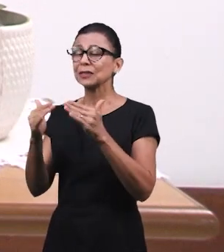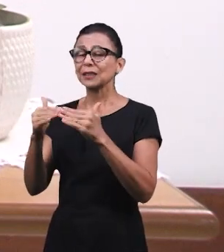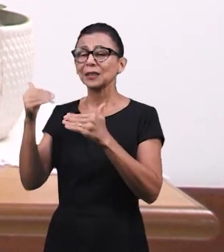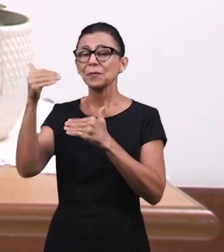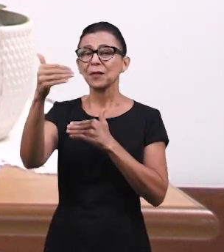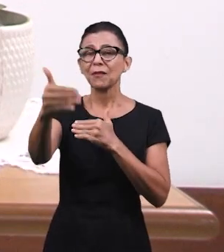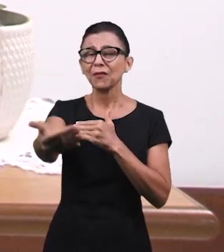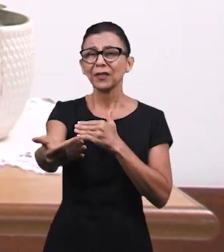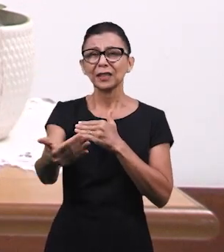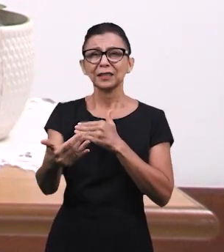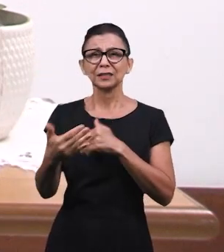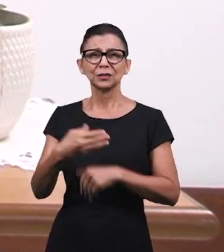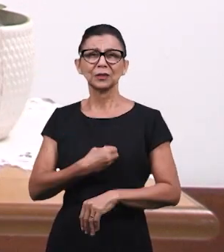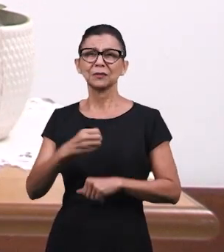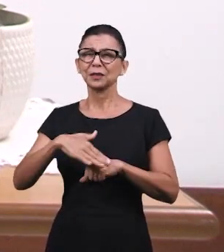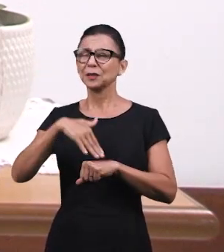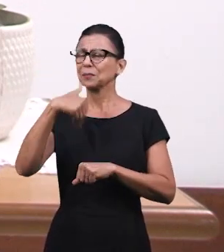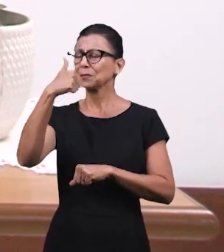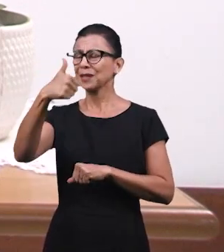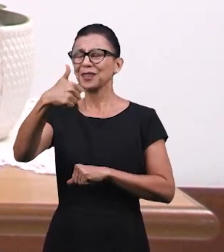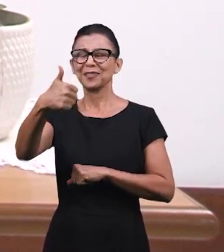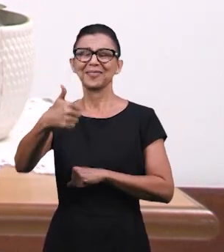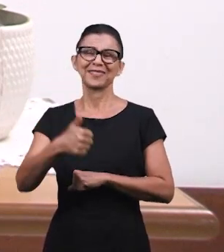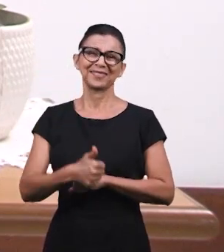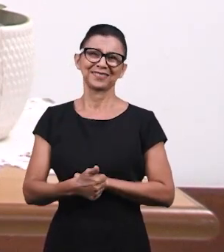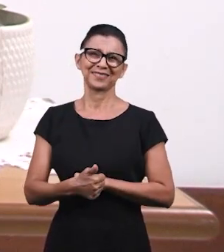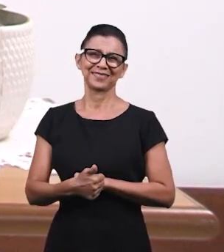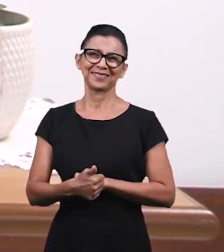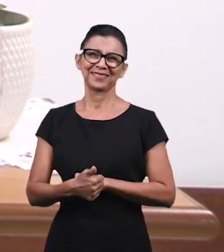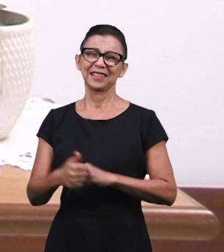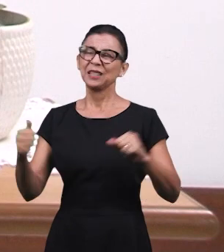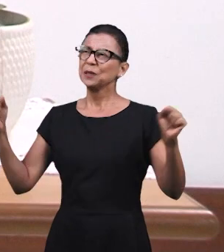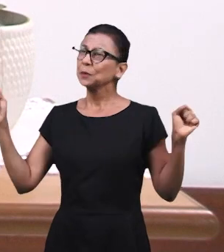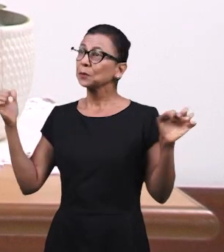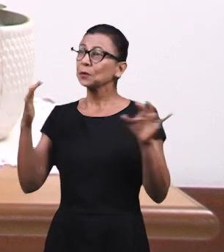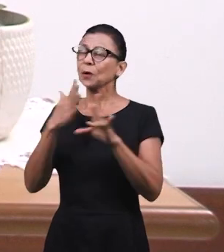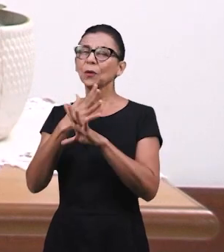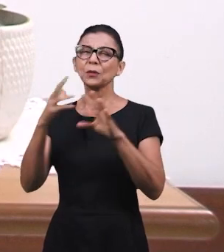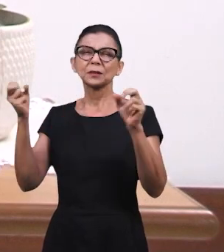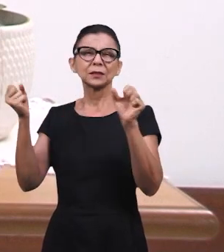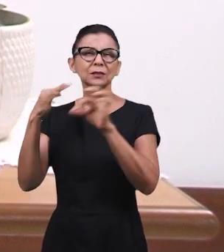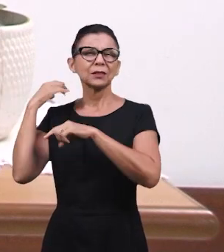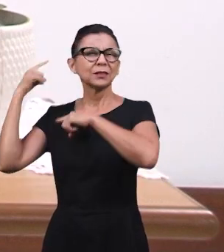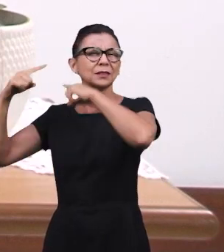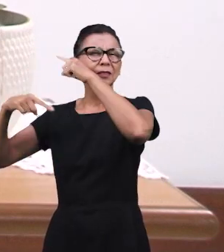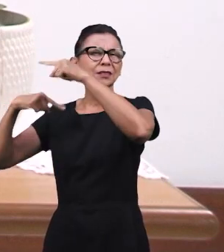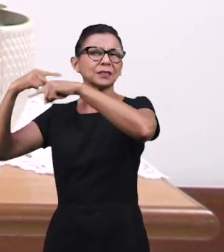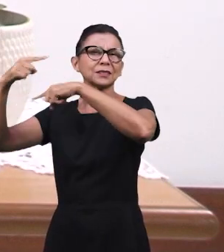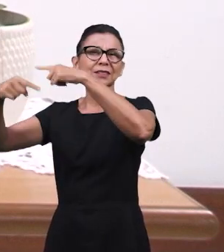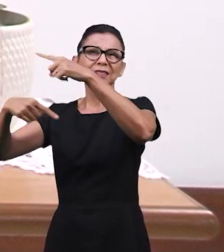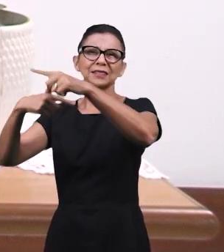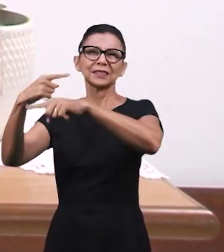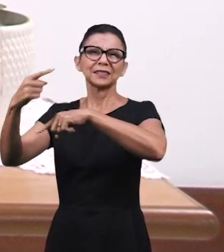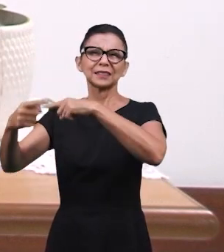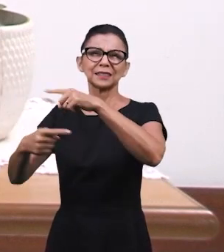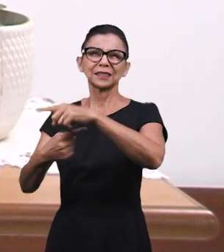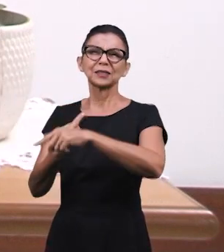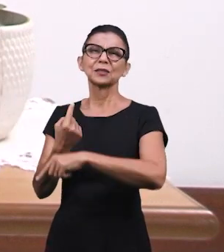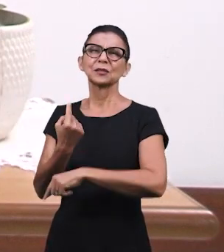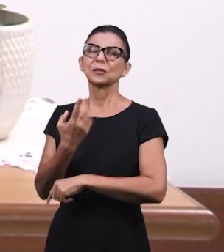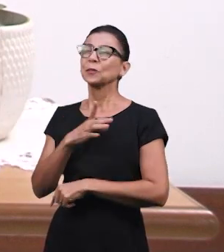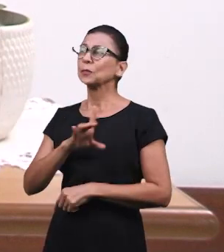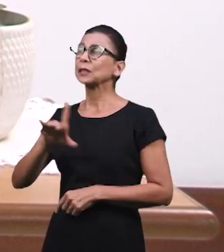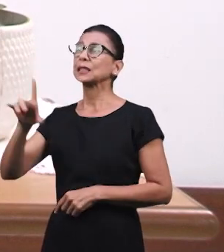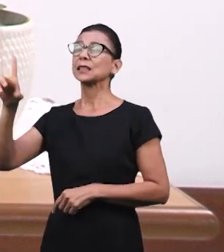начали прославлять и поклоняться тому Богу всемогущему. Тому слава в церкви, в Христе Иисусе, во все роды, ибо Он